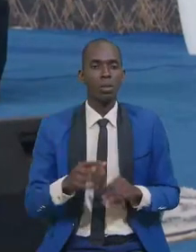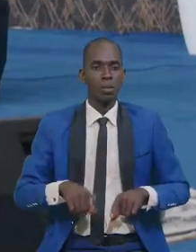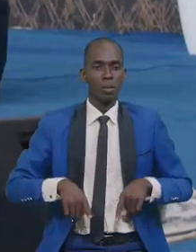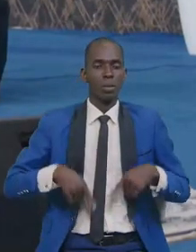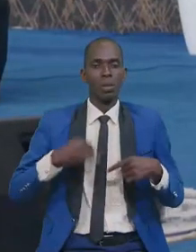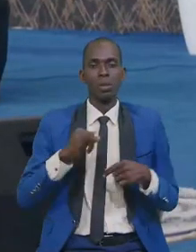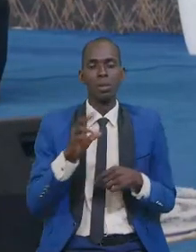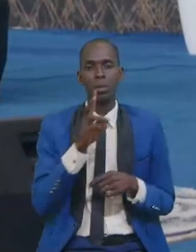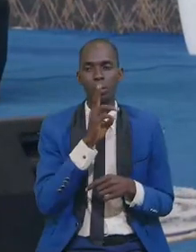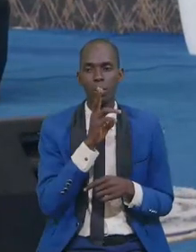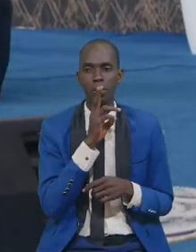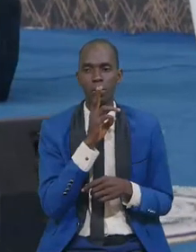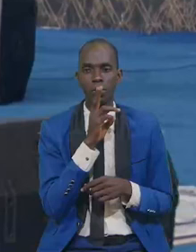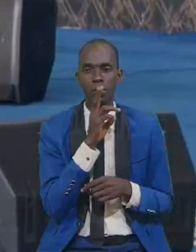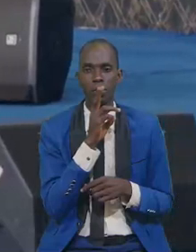son sein.